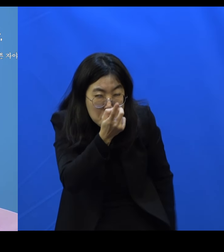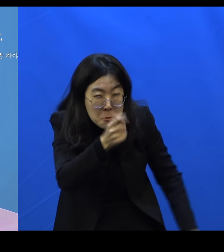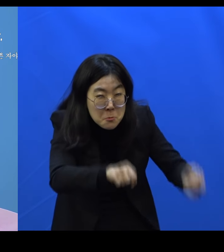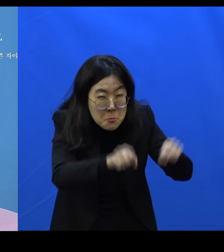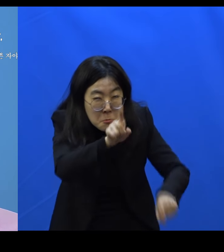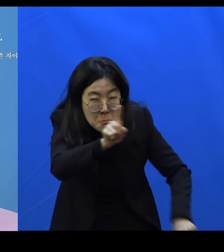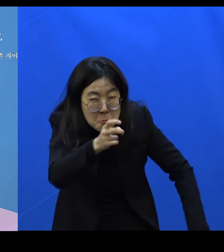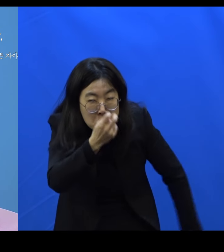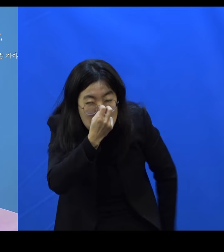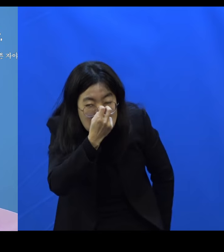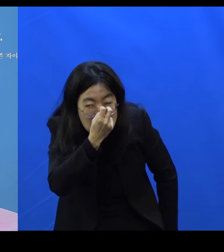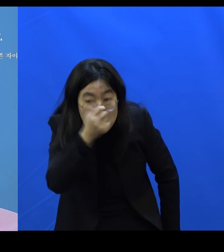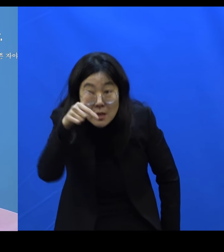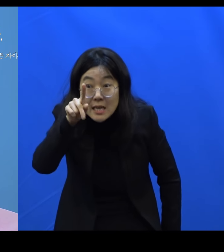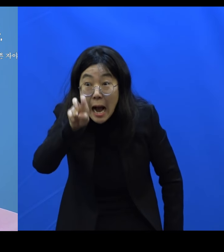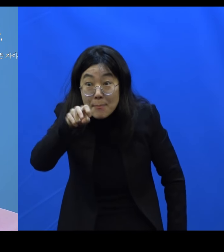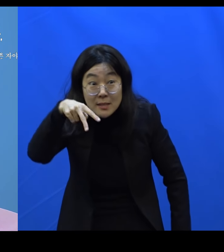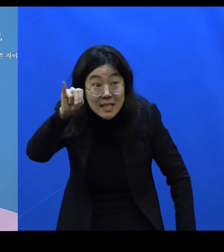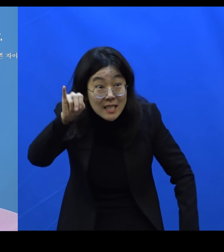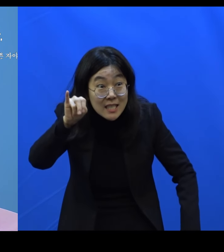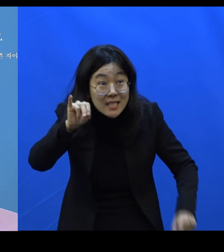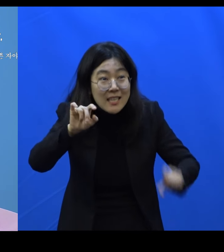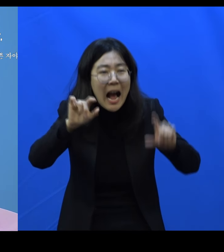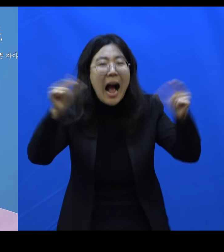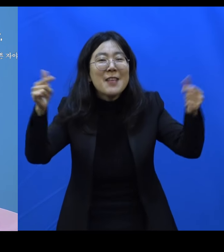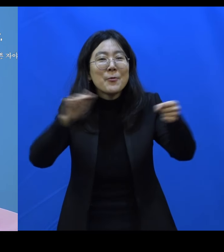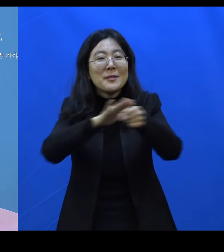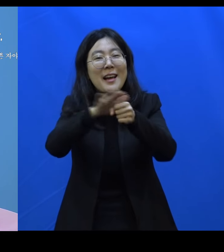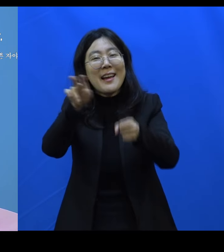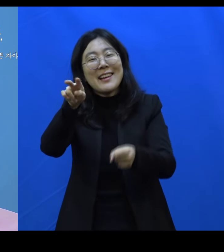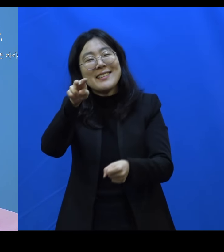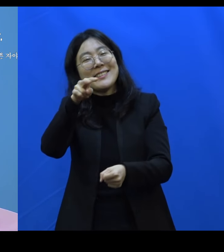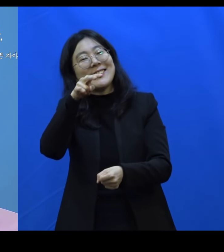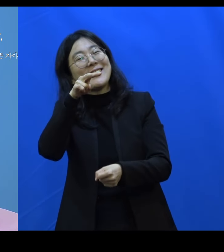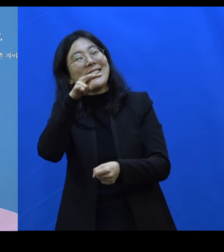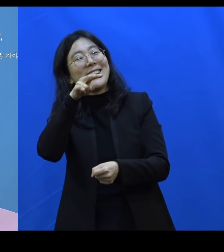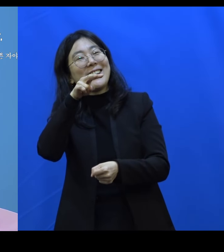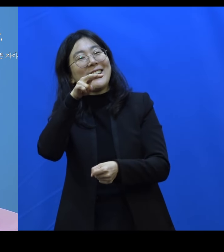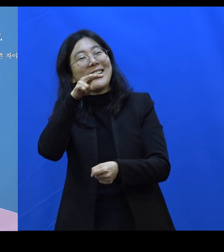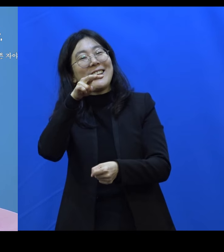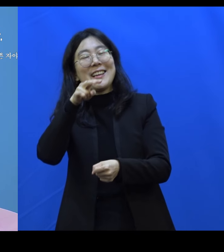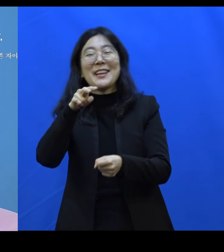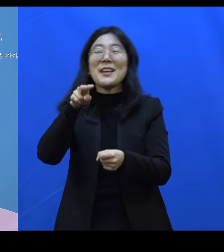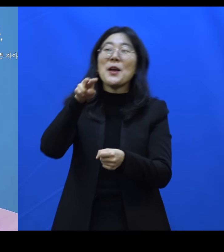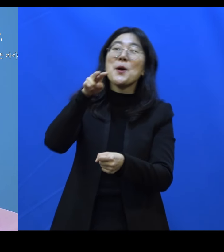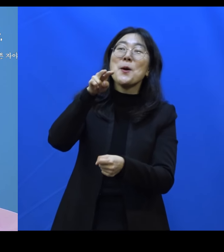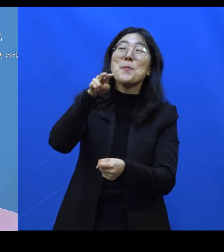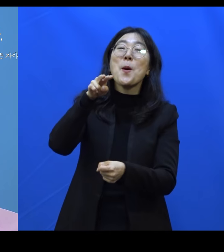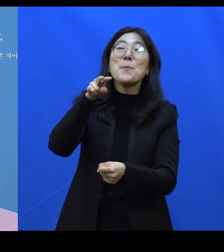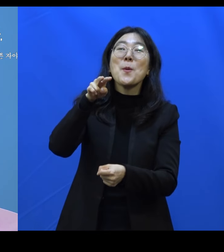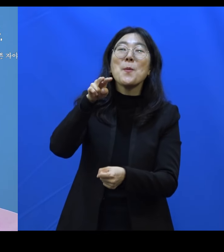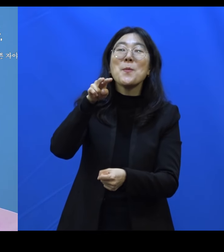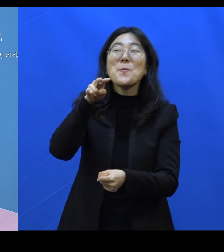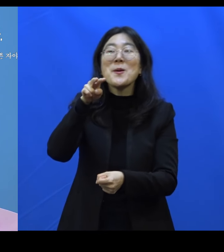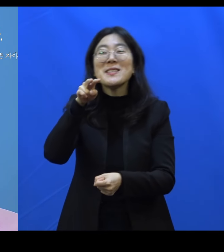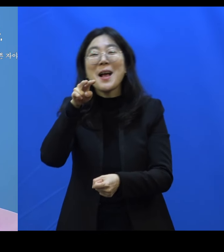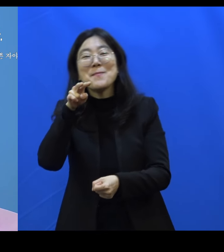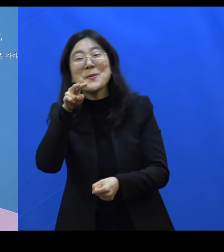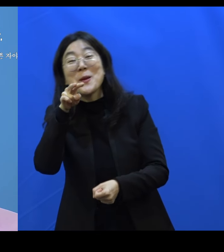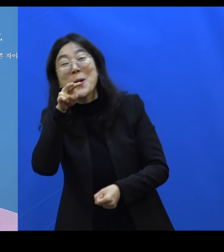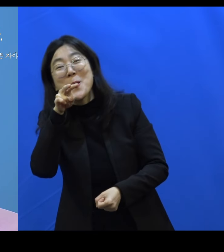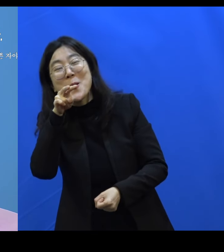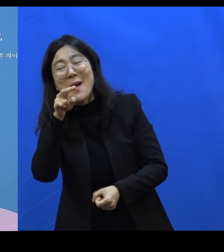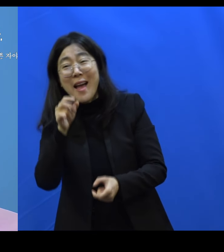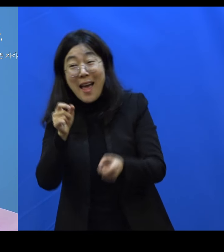사랑의 응시라고 할 수 있습니다. 사랑하는 자에 대해서 시선이 머물러 있는 겁니다. 아주